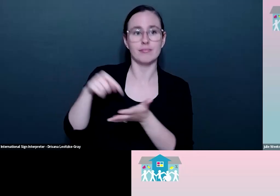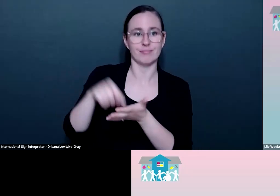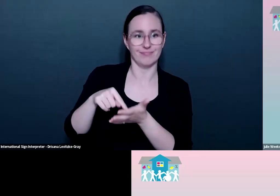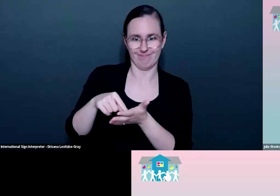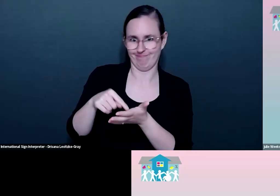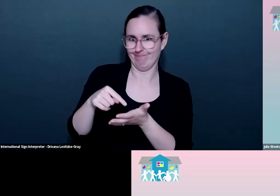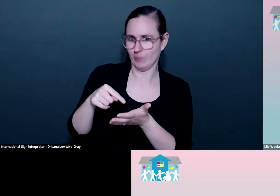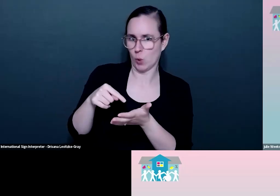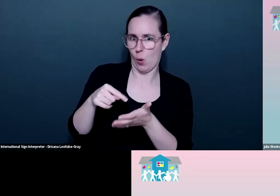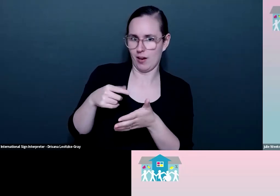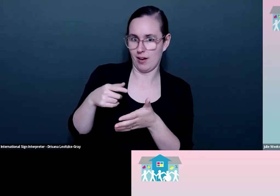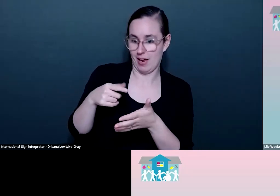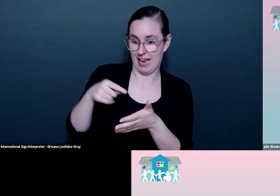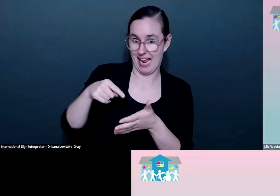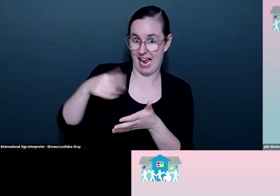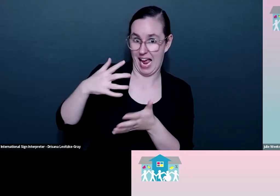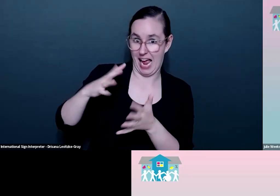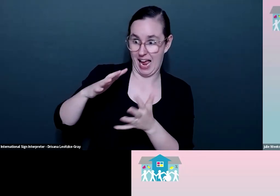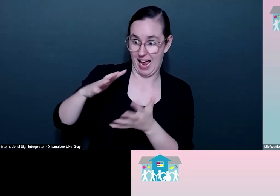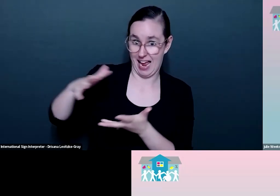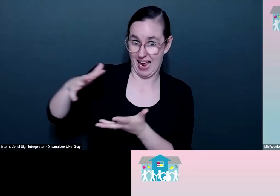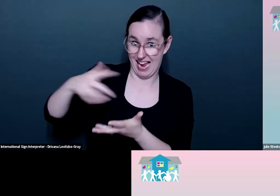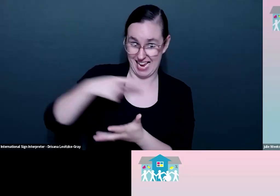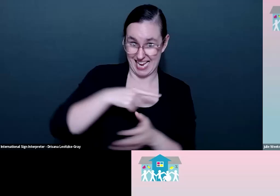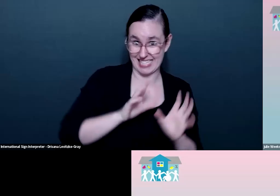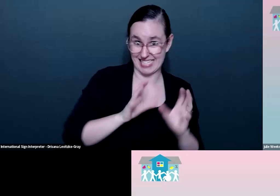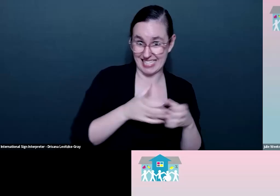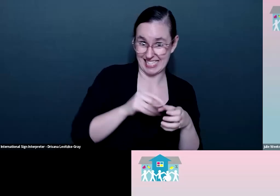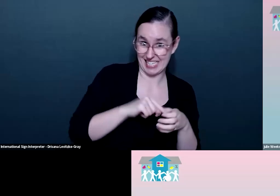le champ ne sont pas nécessairement